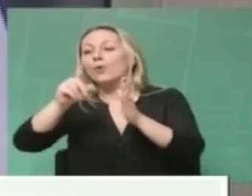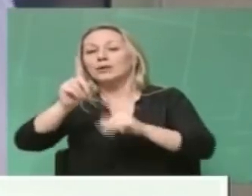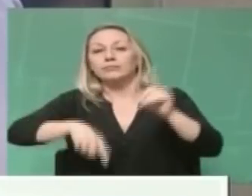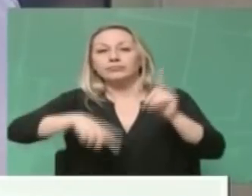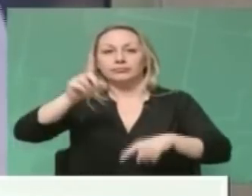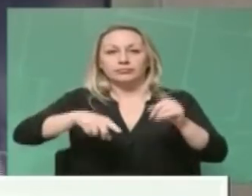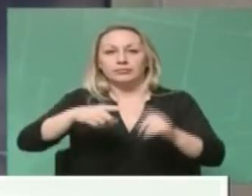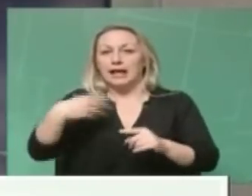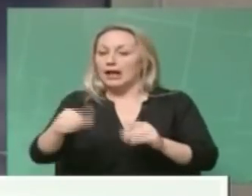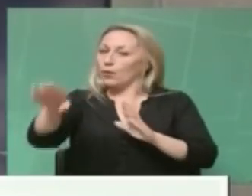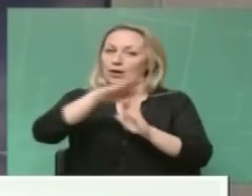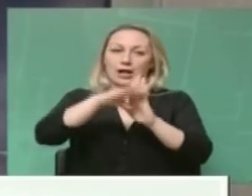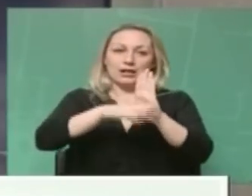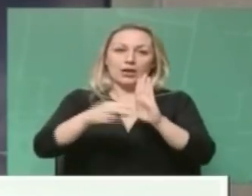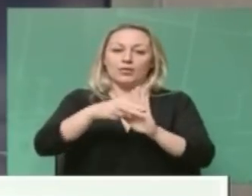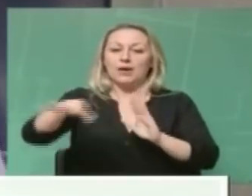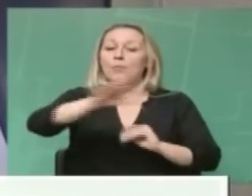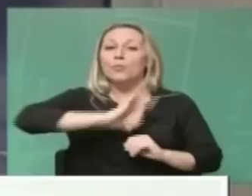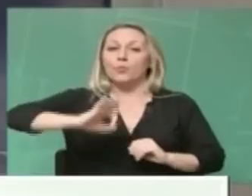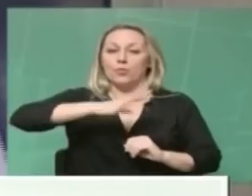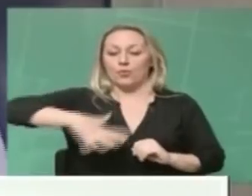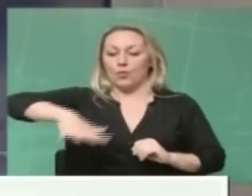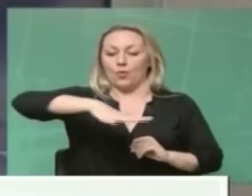Έχω κατάλογο. Έχω κατάλογο.